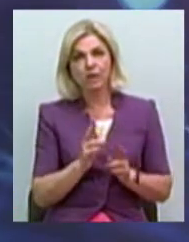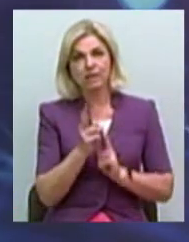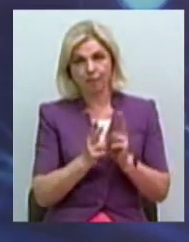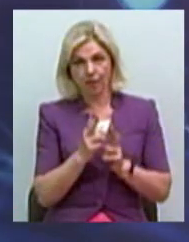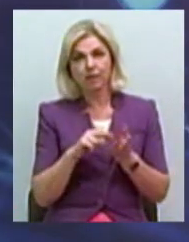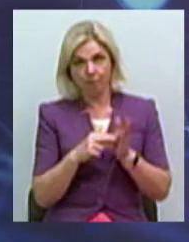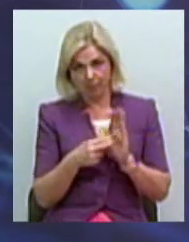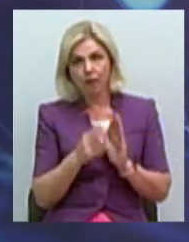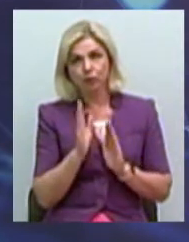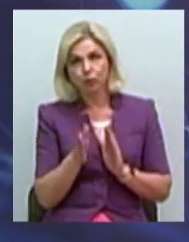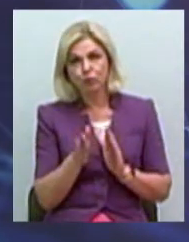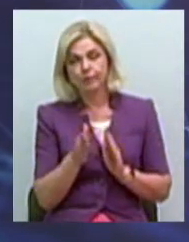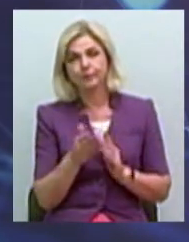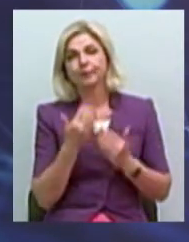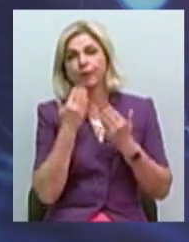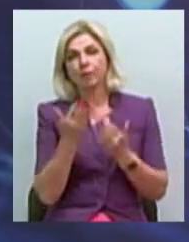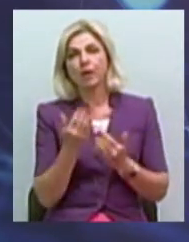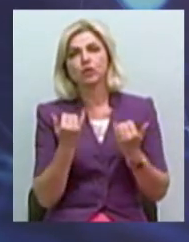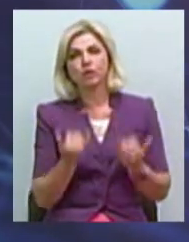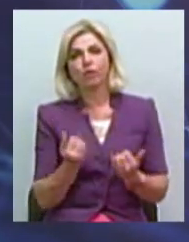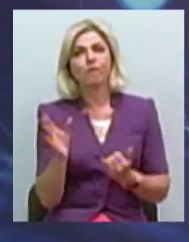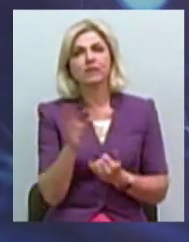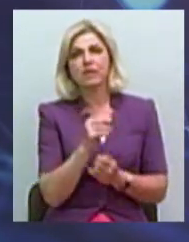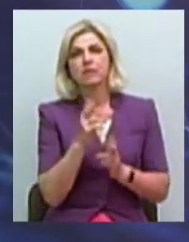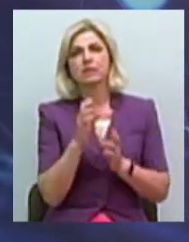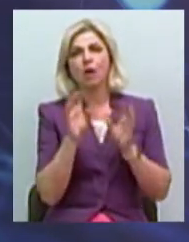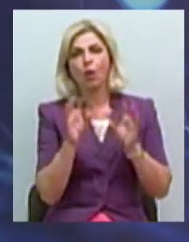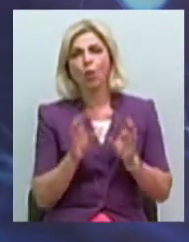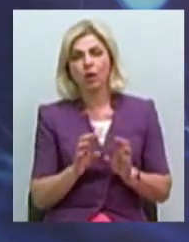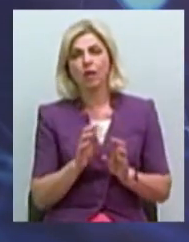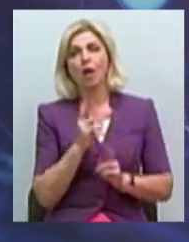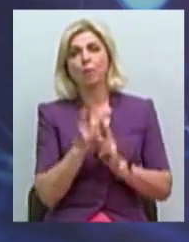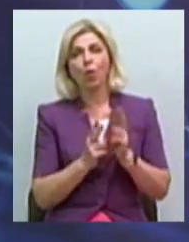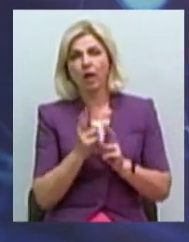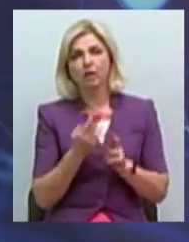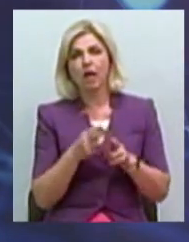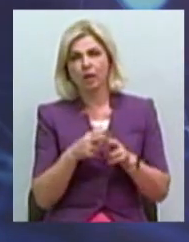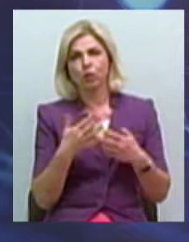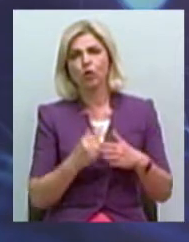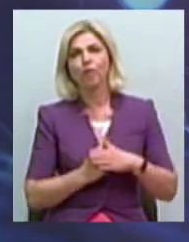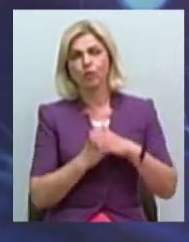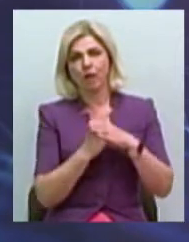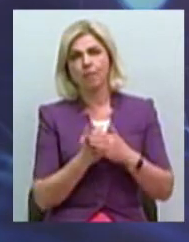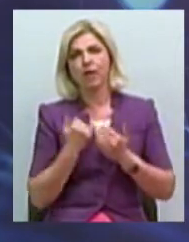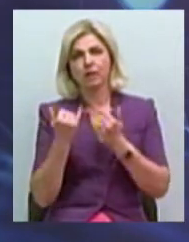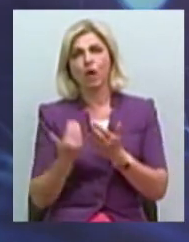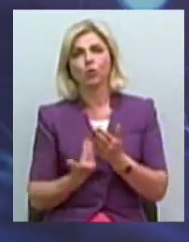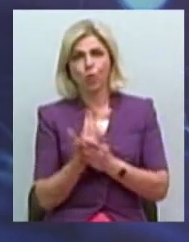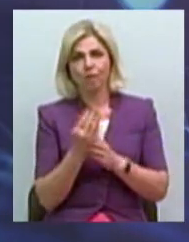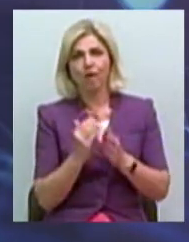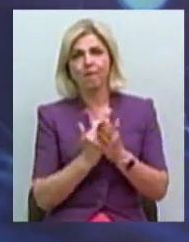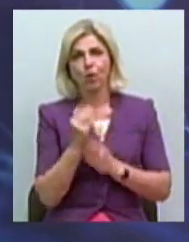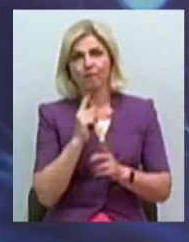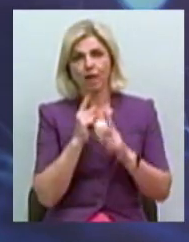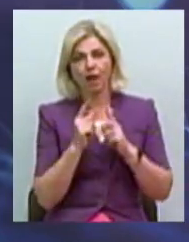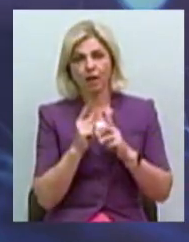на сьогоднішній день всі законопроекти, вже фундамент для майбутньої Верховної Ради вже закладений.